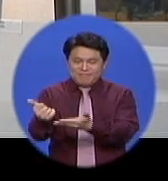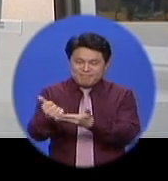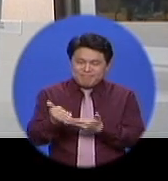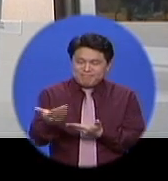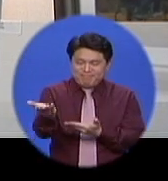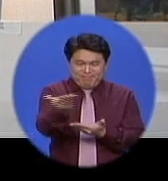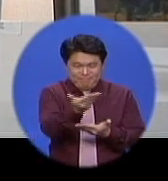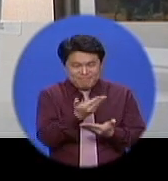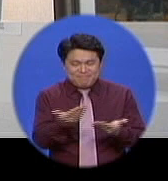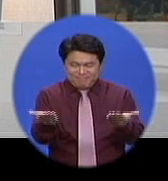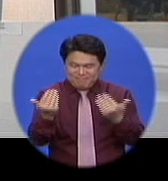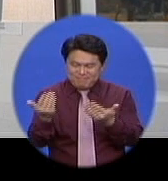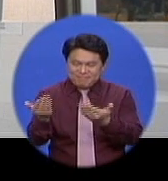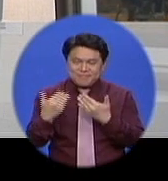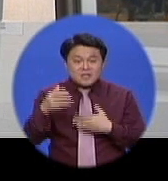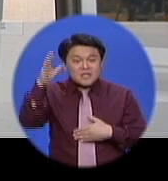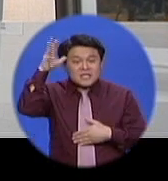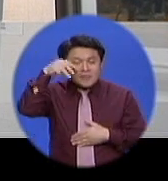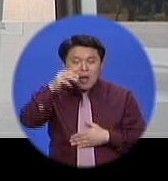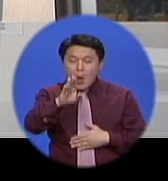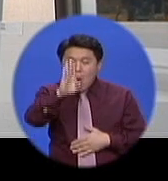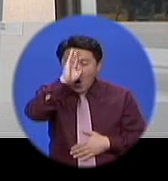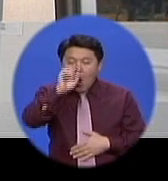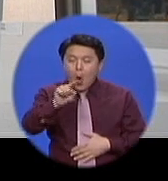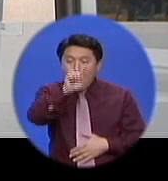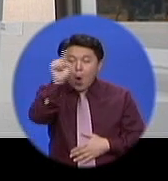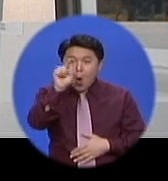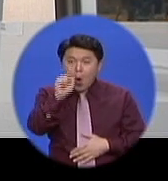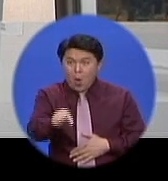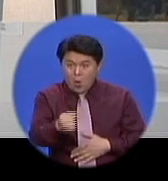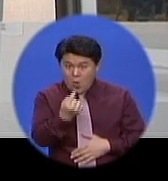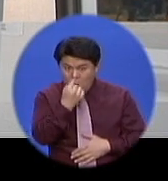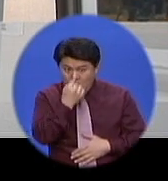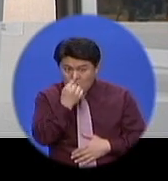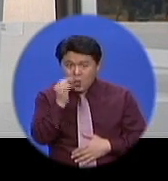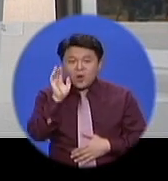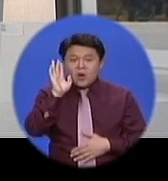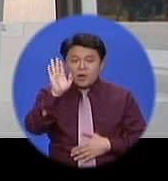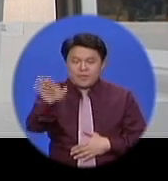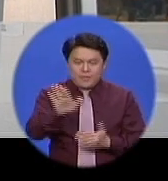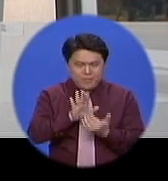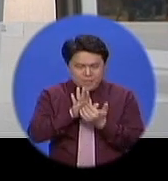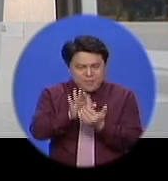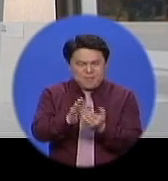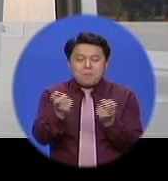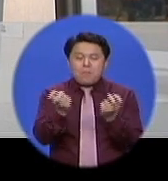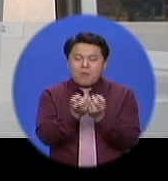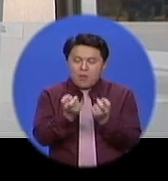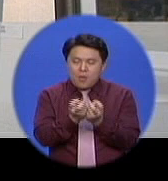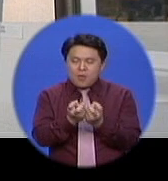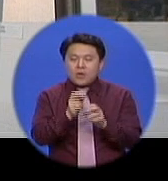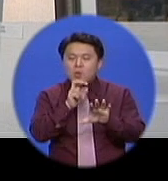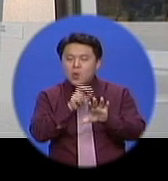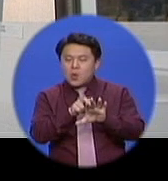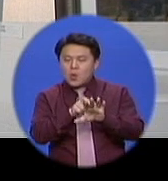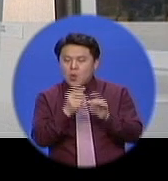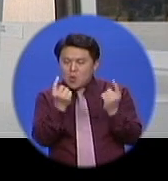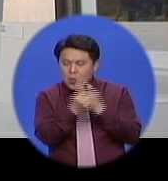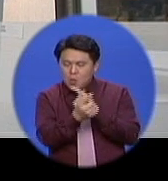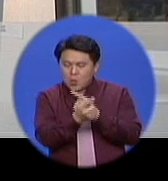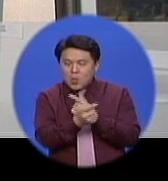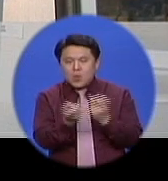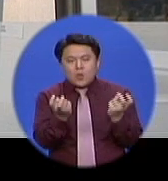오셔서 치매가 과연 뭐고 어떻게 좀 진단할까 치료는 어떻게 할까? 뭐 이런